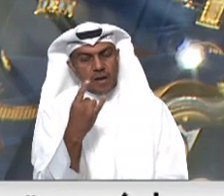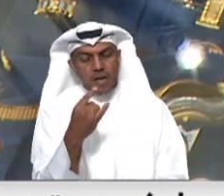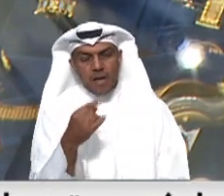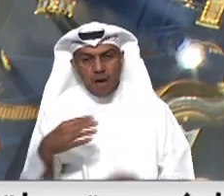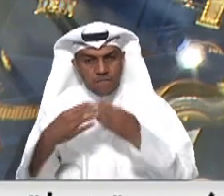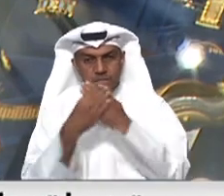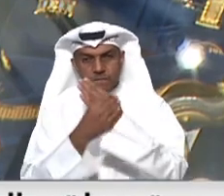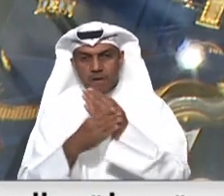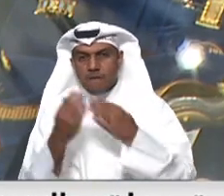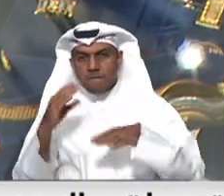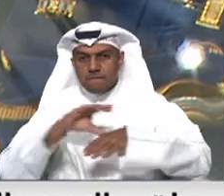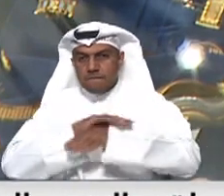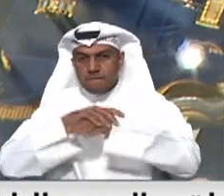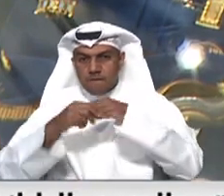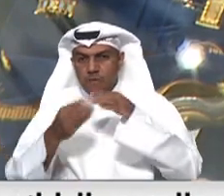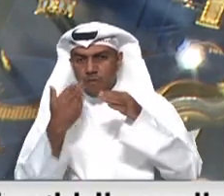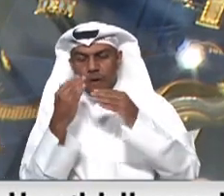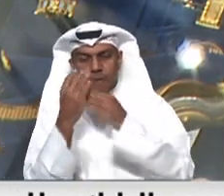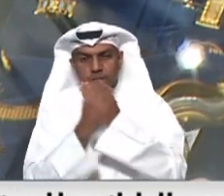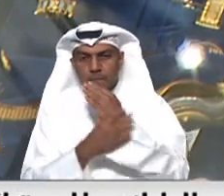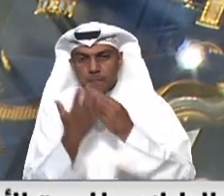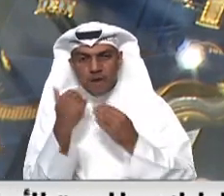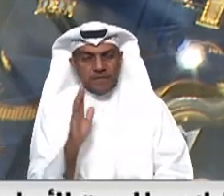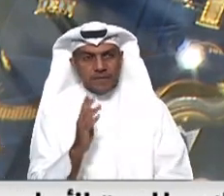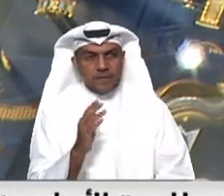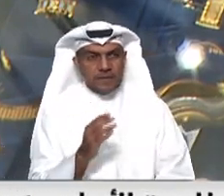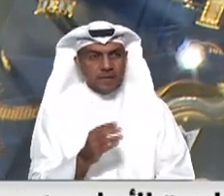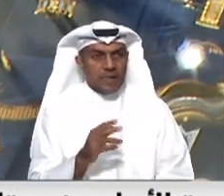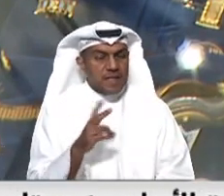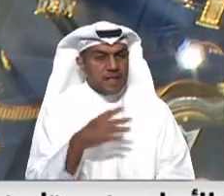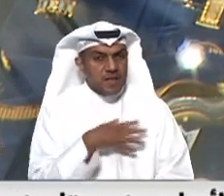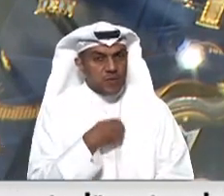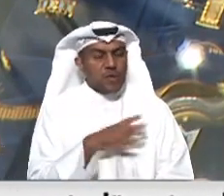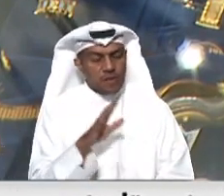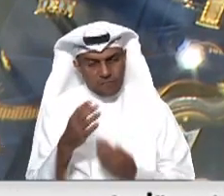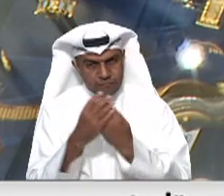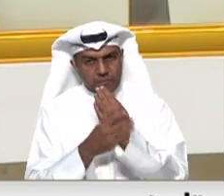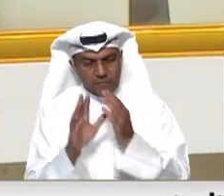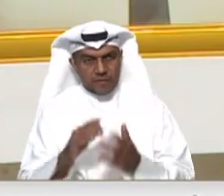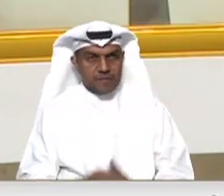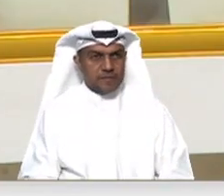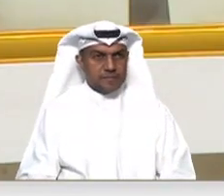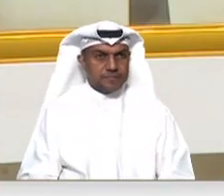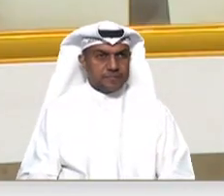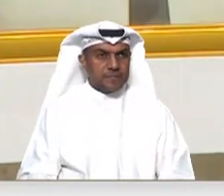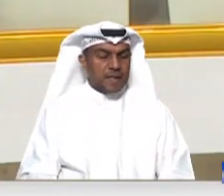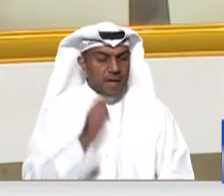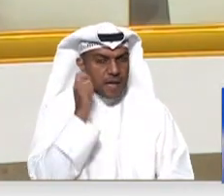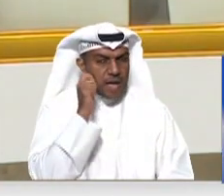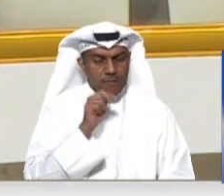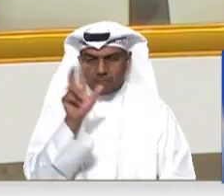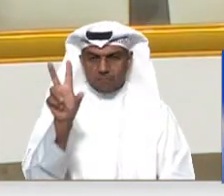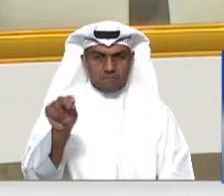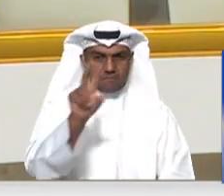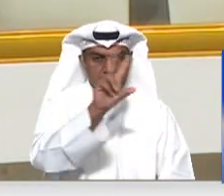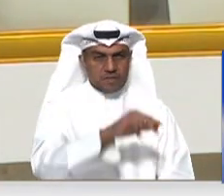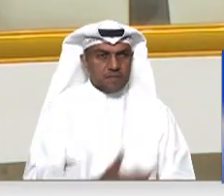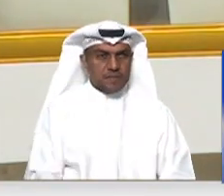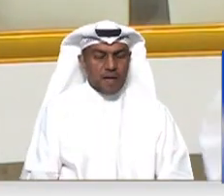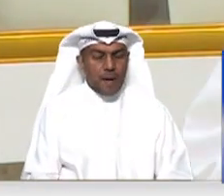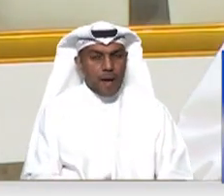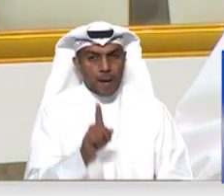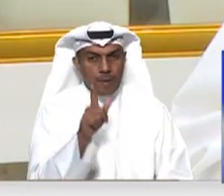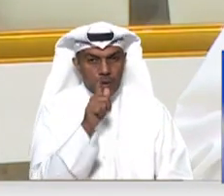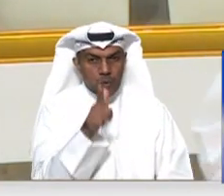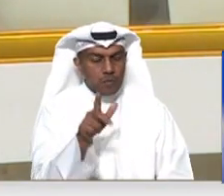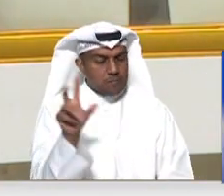بينما السبائك السويسرية تبدأ من جرام وتكون مغلفة. السويسري الإماراتي هو واحد زين، بس أنا إذا